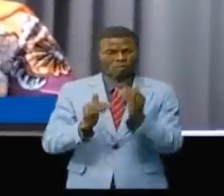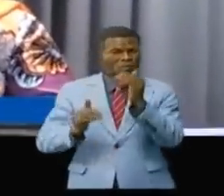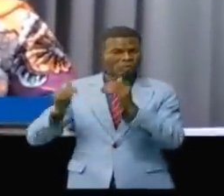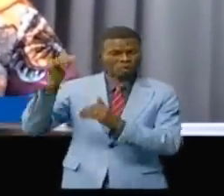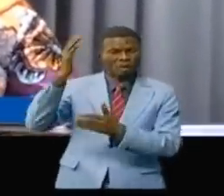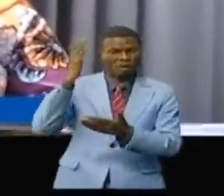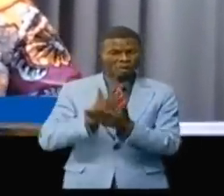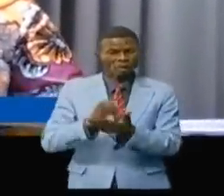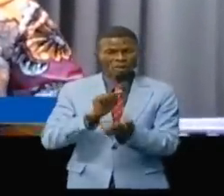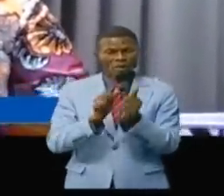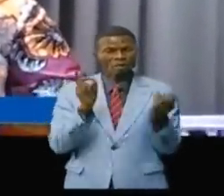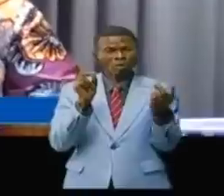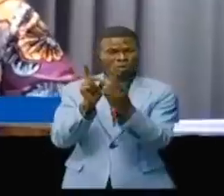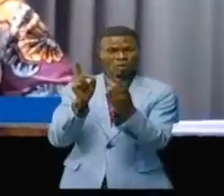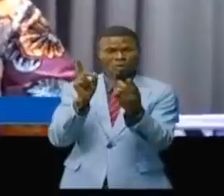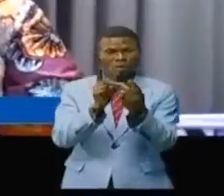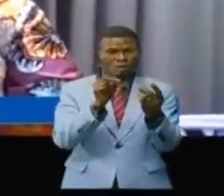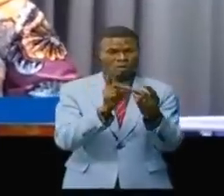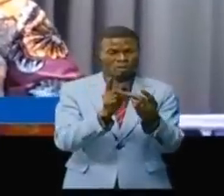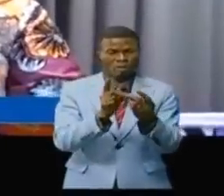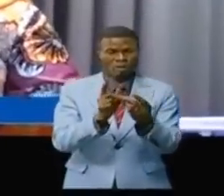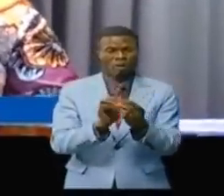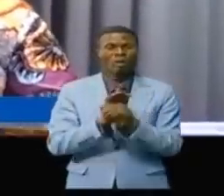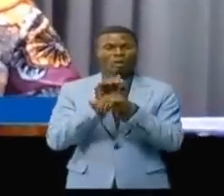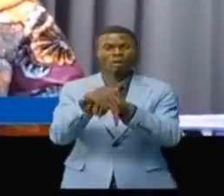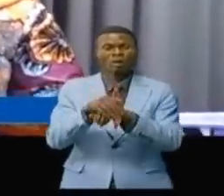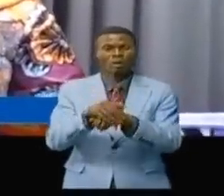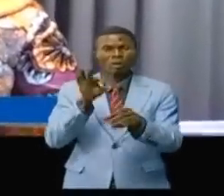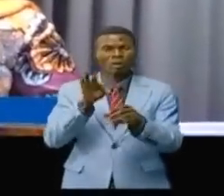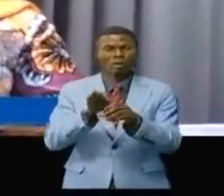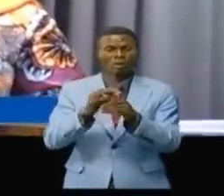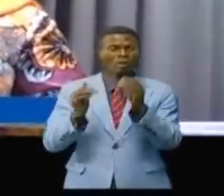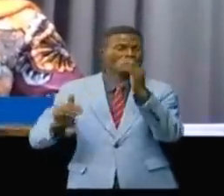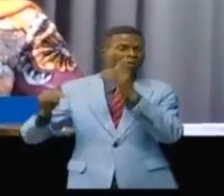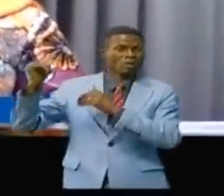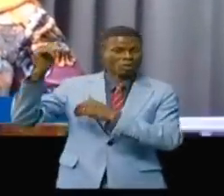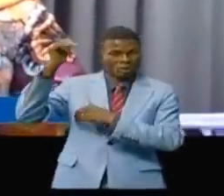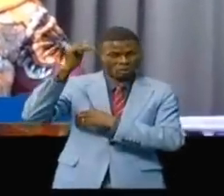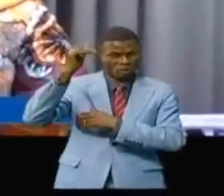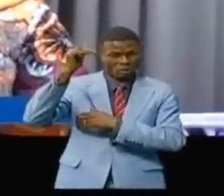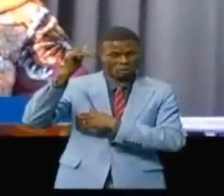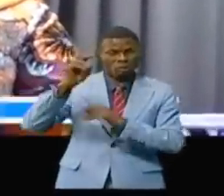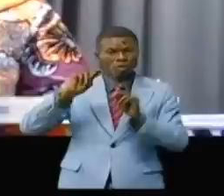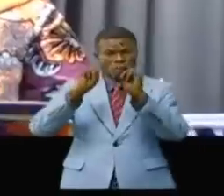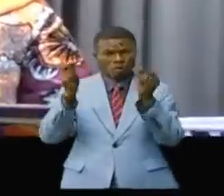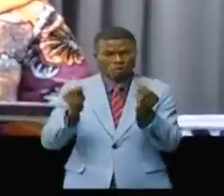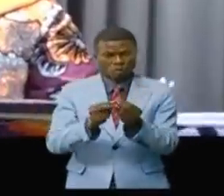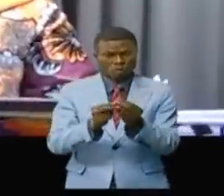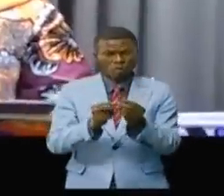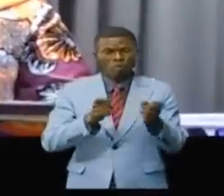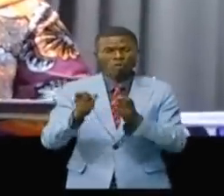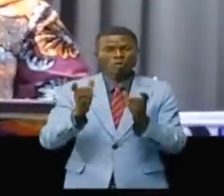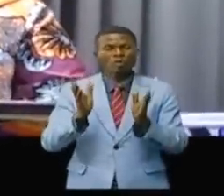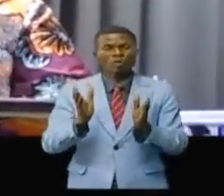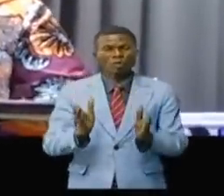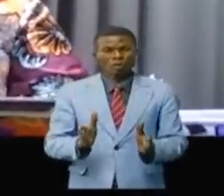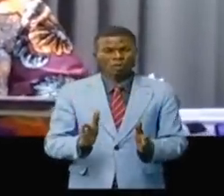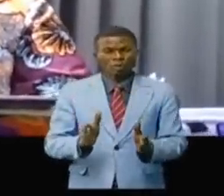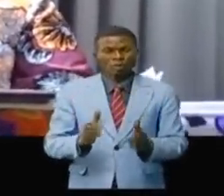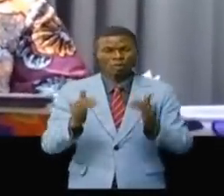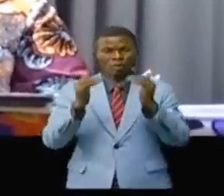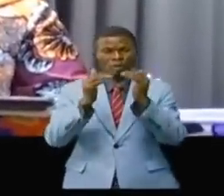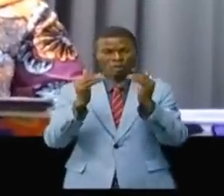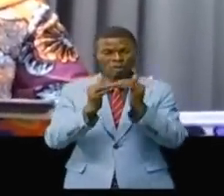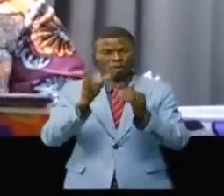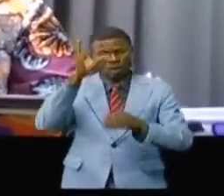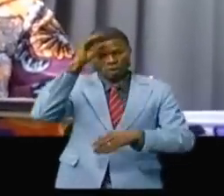de consultation ou d'accès aux échelons supérieurs de la structure de la gouvernance. La parité ne doit